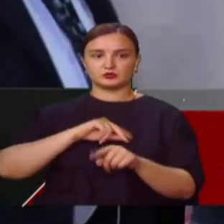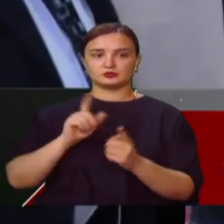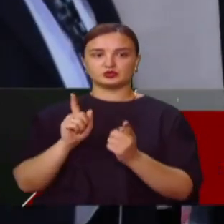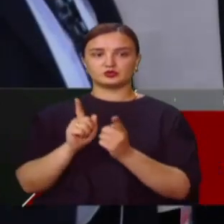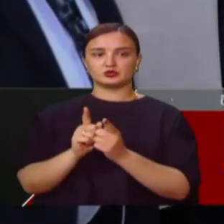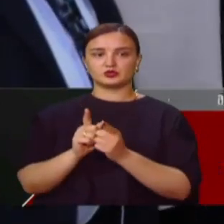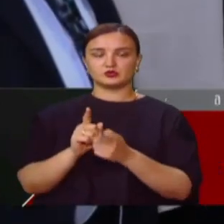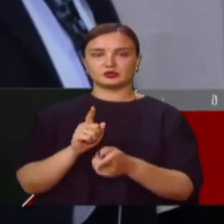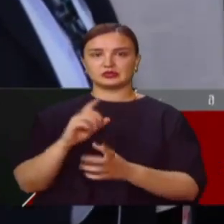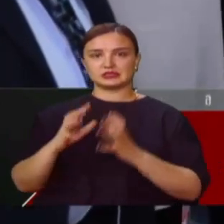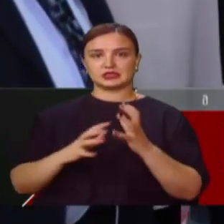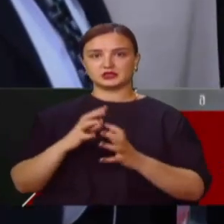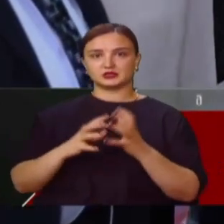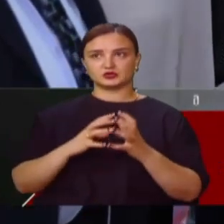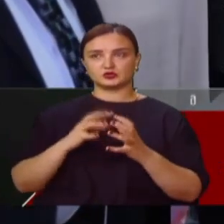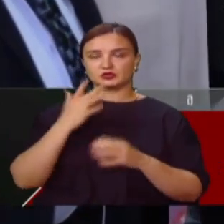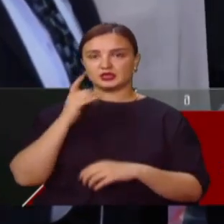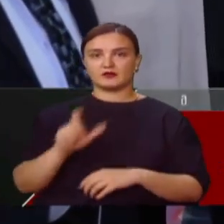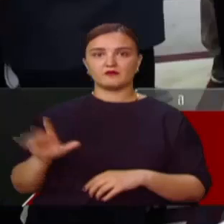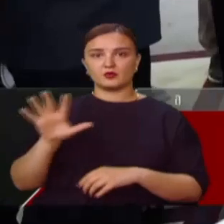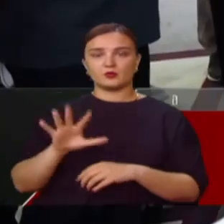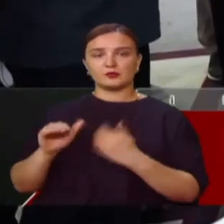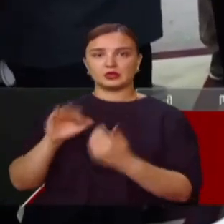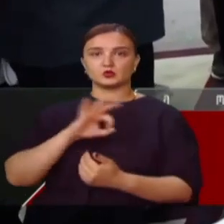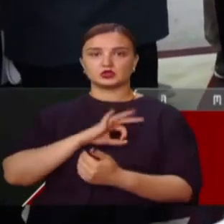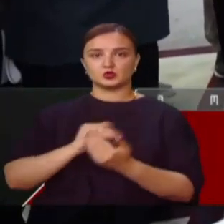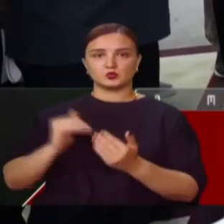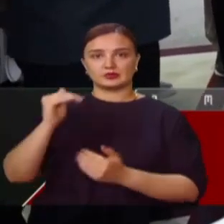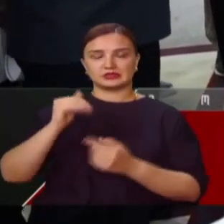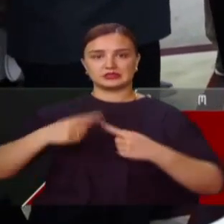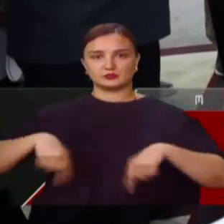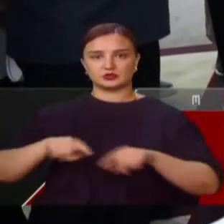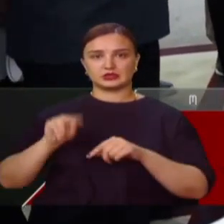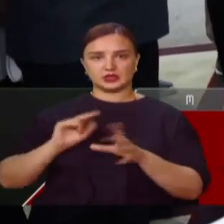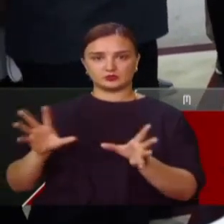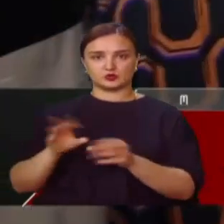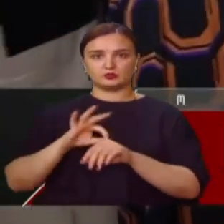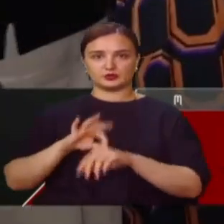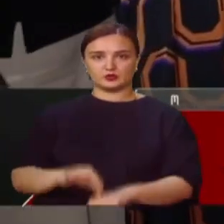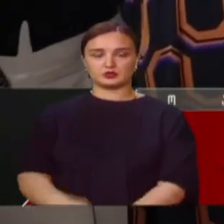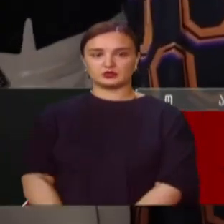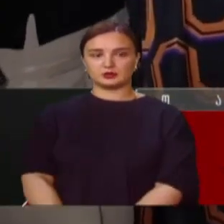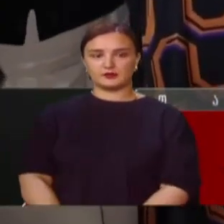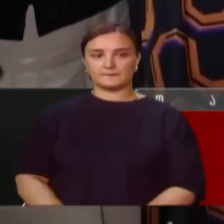საარჩევნო სისტემების საერთაშორისო ფონდისა და ევროპის საბჭოს მხარდაჭერით იუსტიციის უმაღლეს საბჭოსთან თანამშრომლობით განხორციელდა.